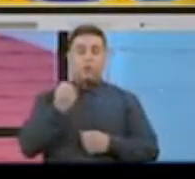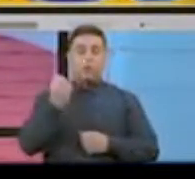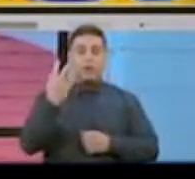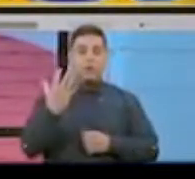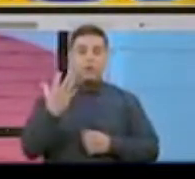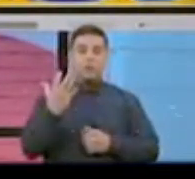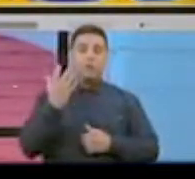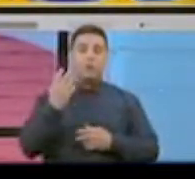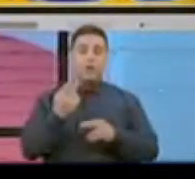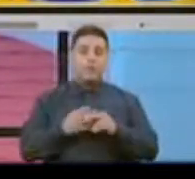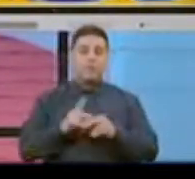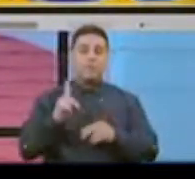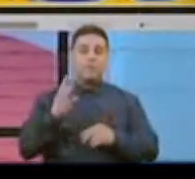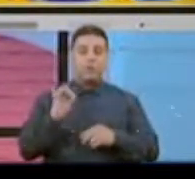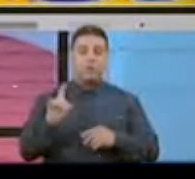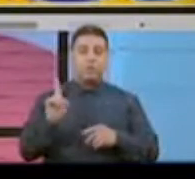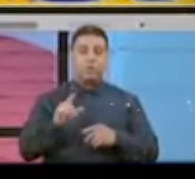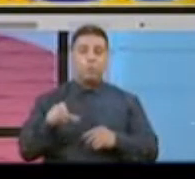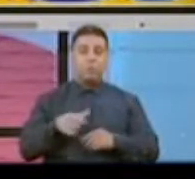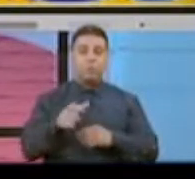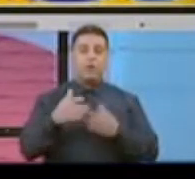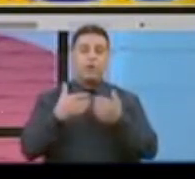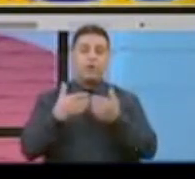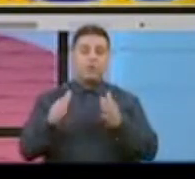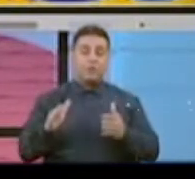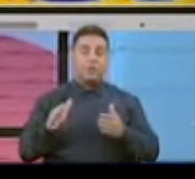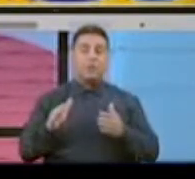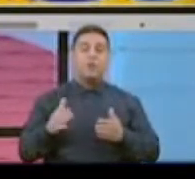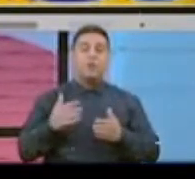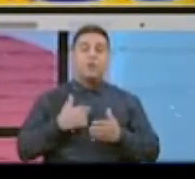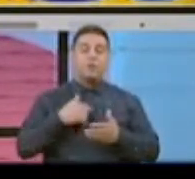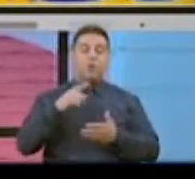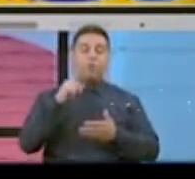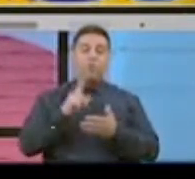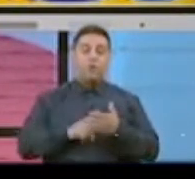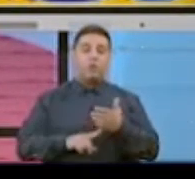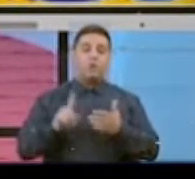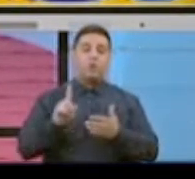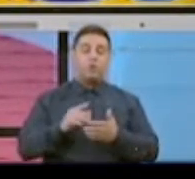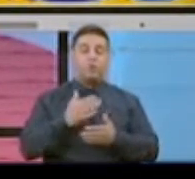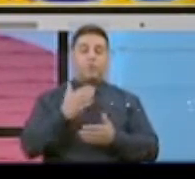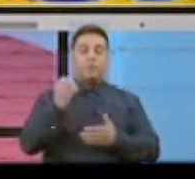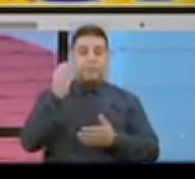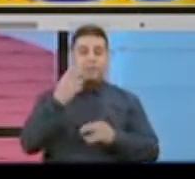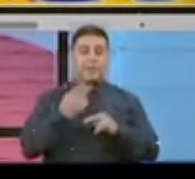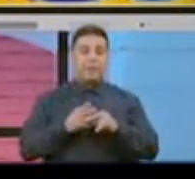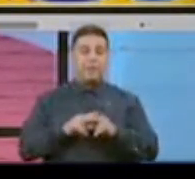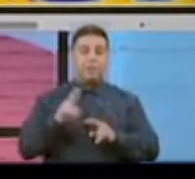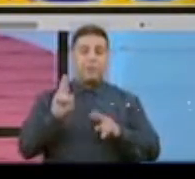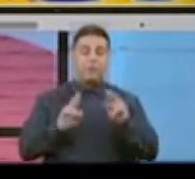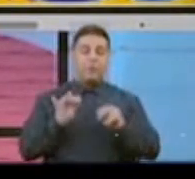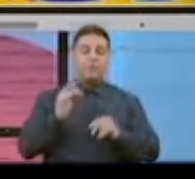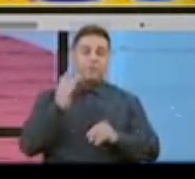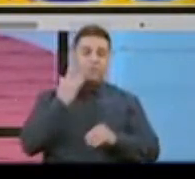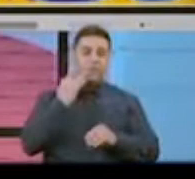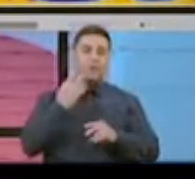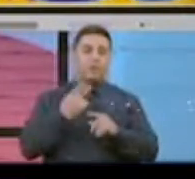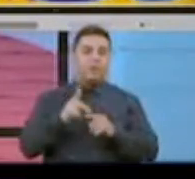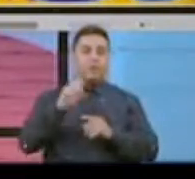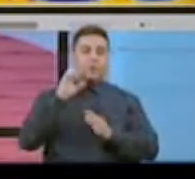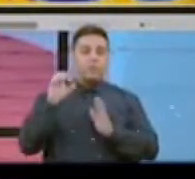это значит, путь открыт. Я уверена, что вы знаете эти правила и всегда их соблюдаете.